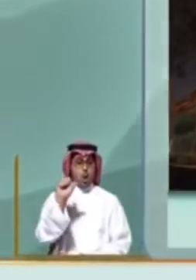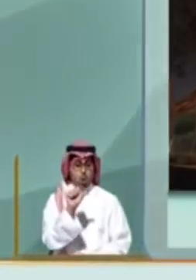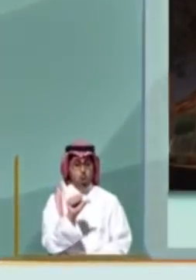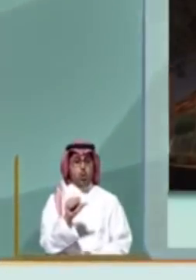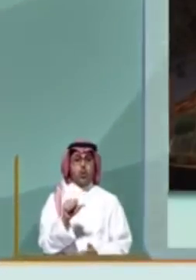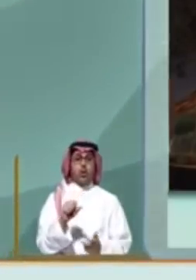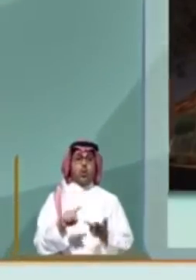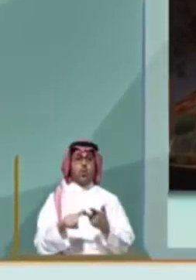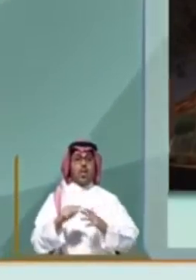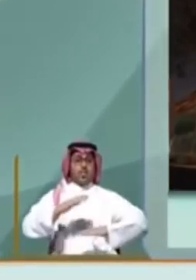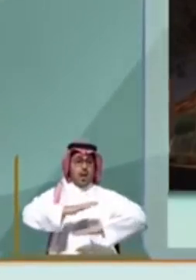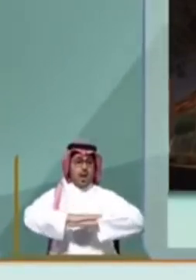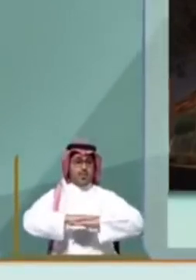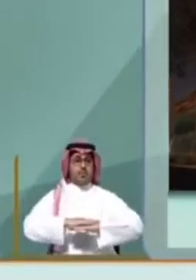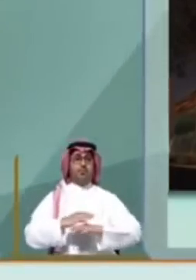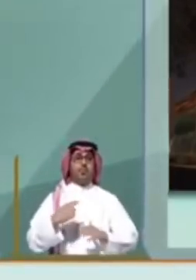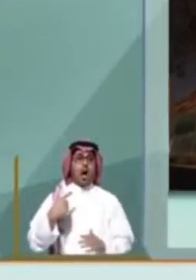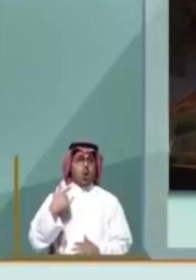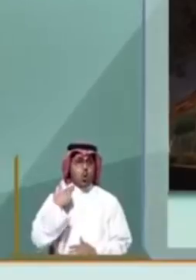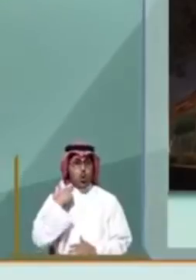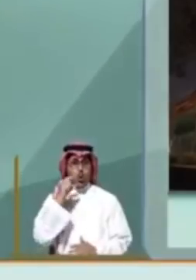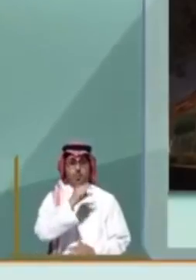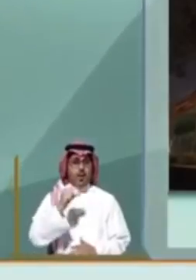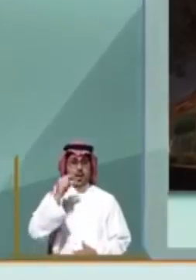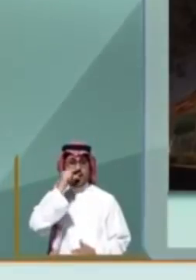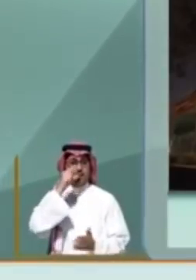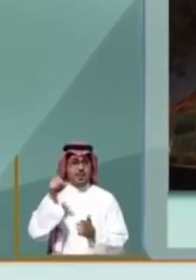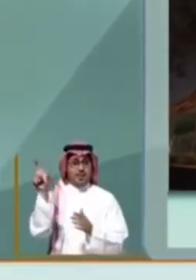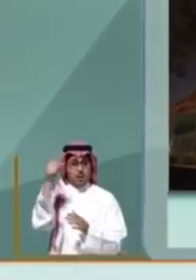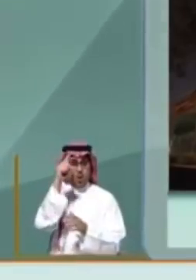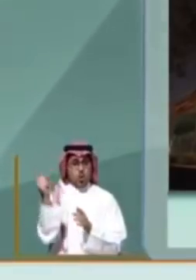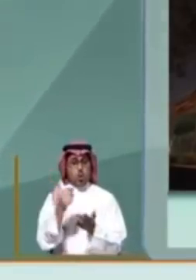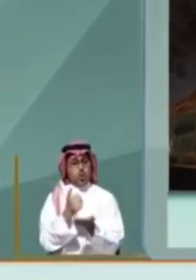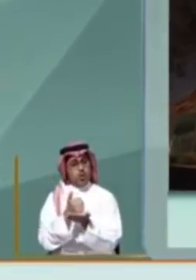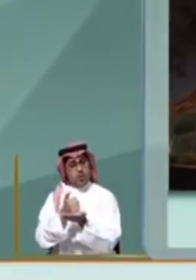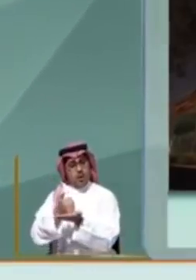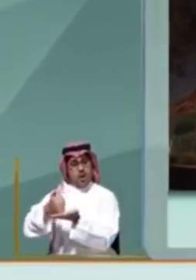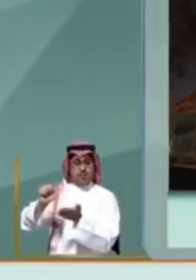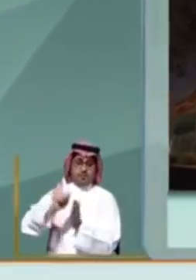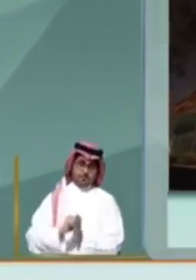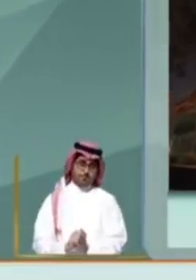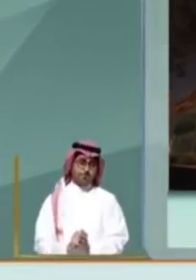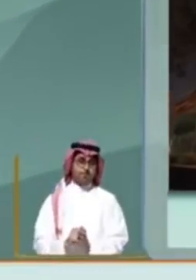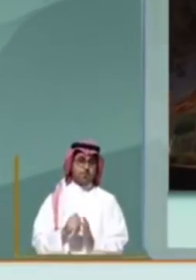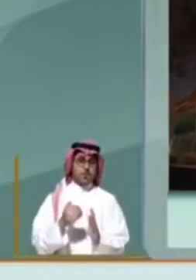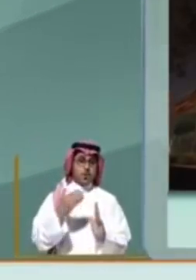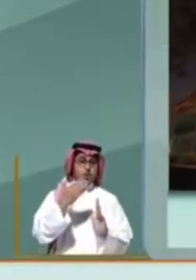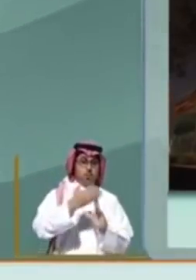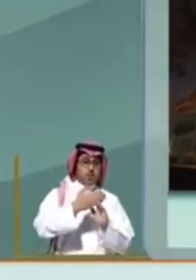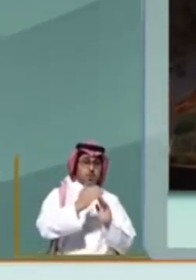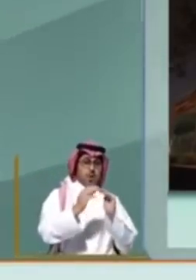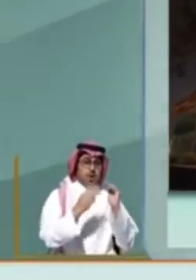أو يمكن أن نقول علوم شرعية يعني بشكل عام المستوى السادس